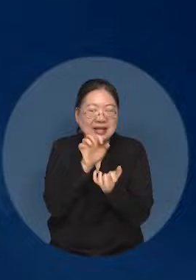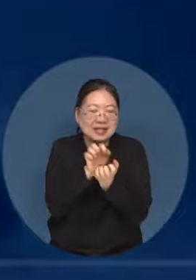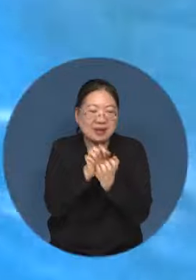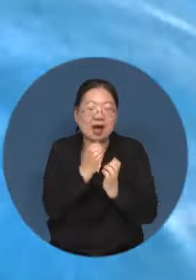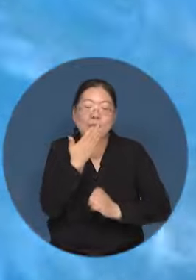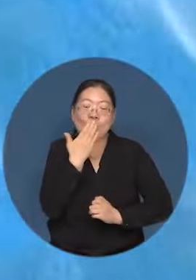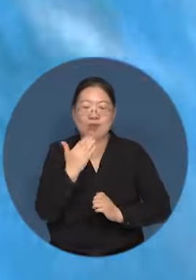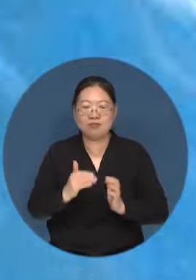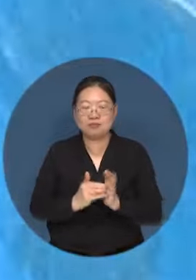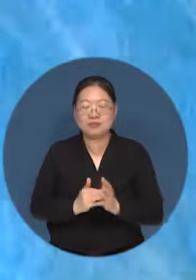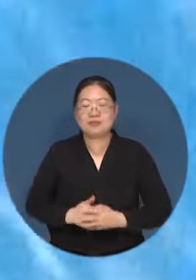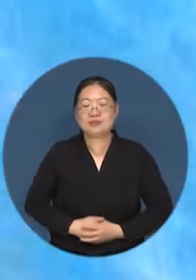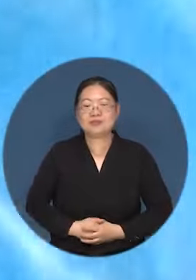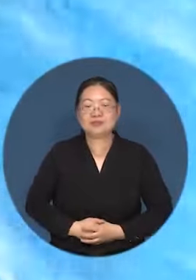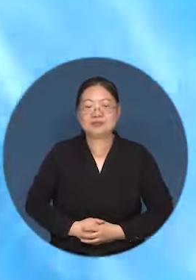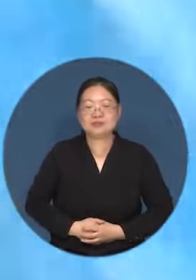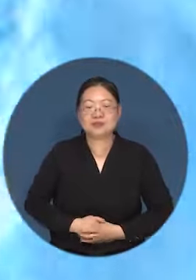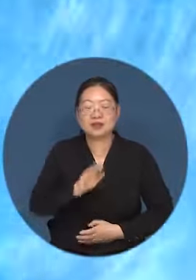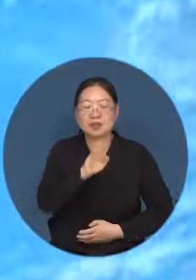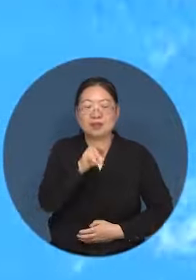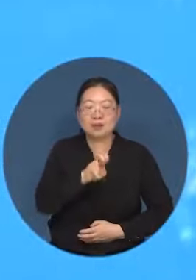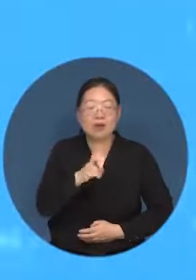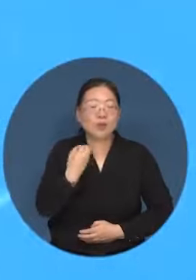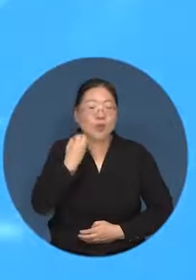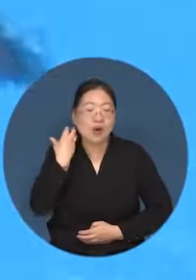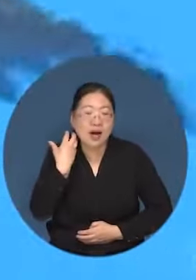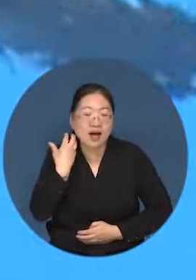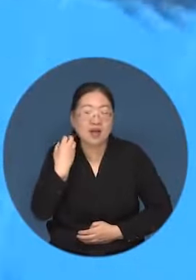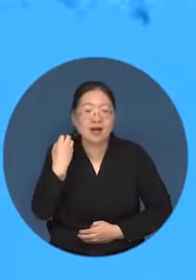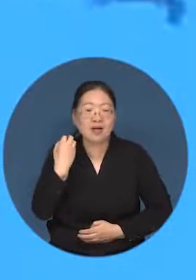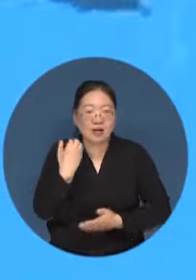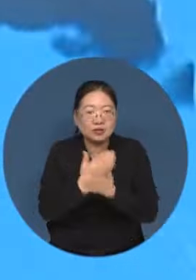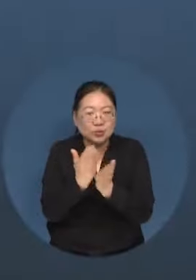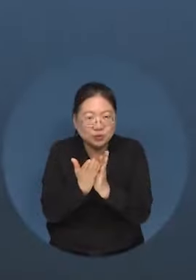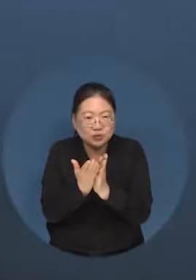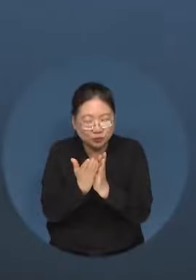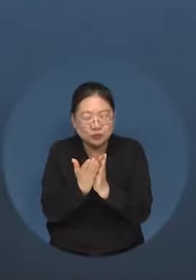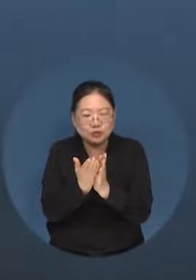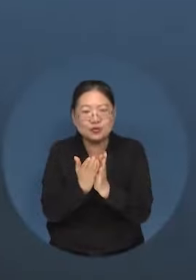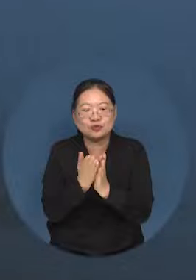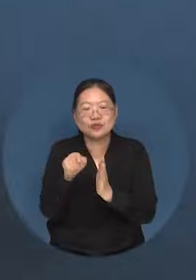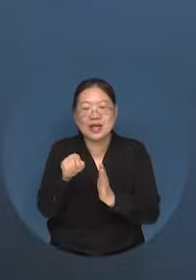거죠. 참돌고래라든지 번고래라든지 뭐 그런